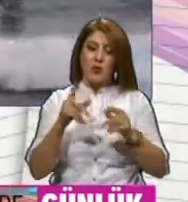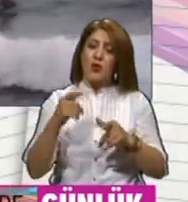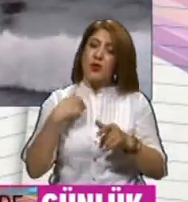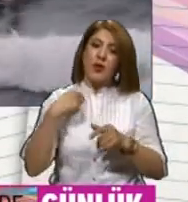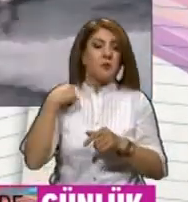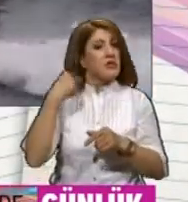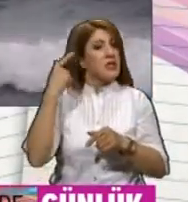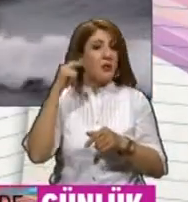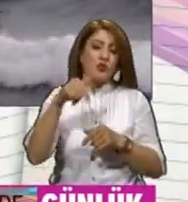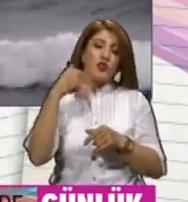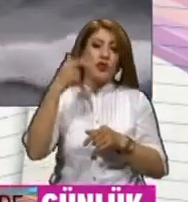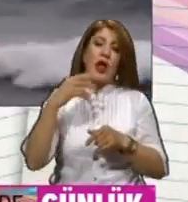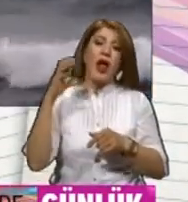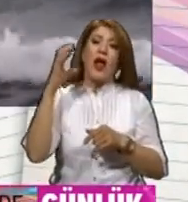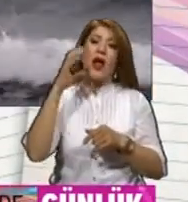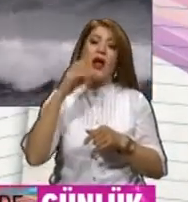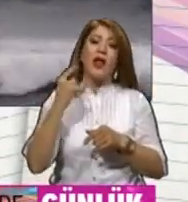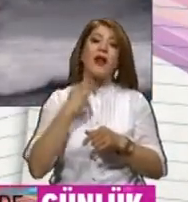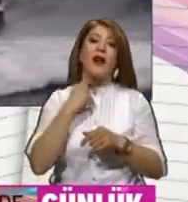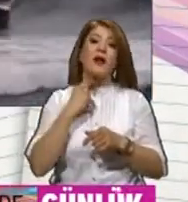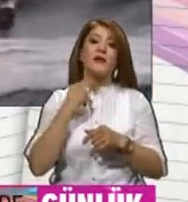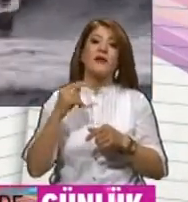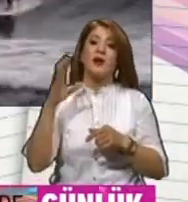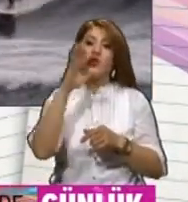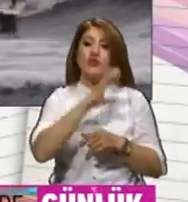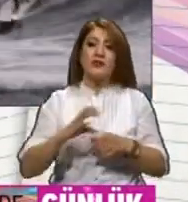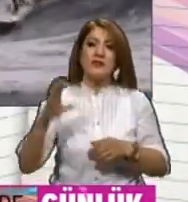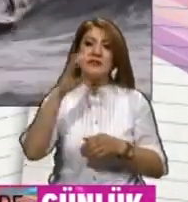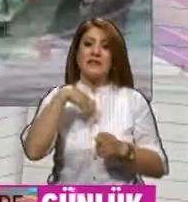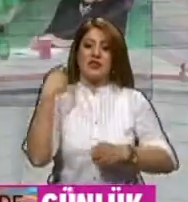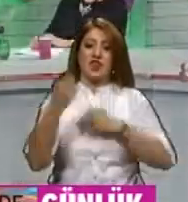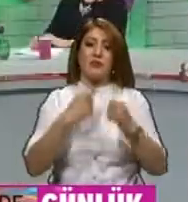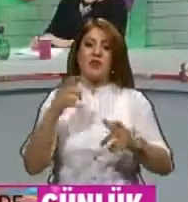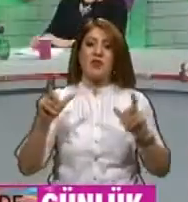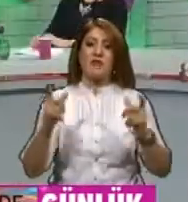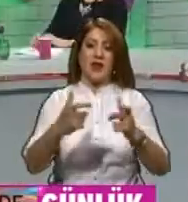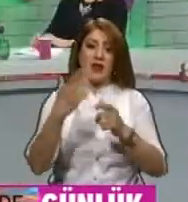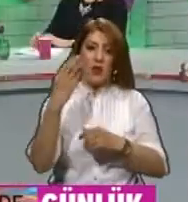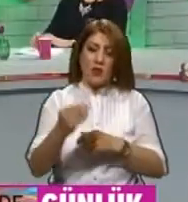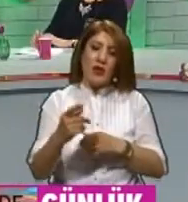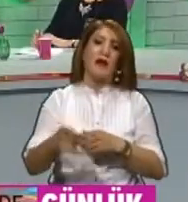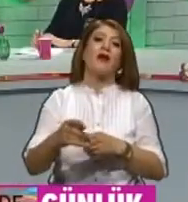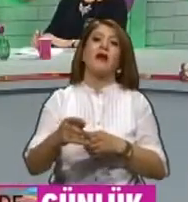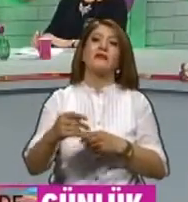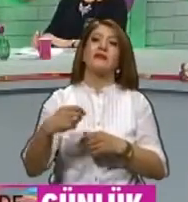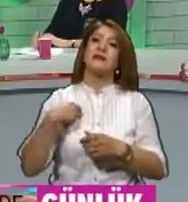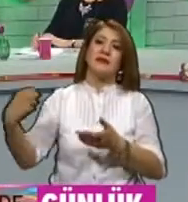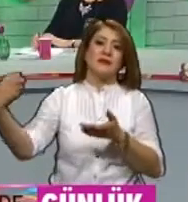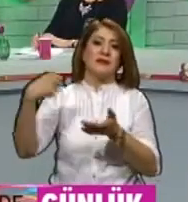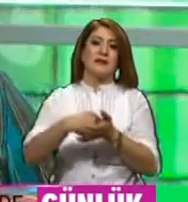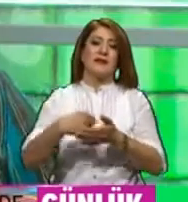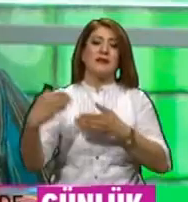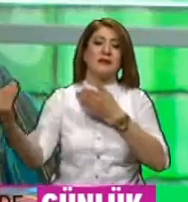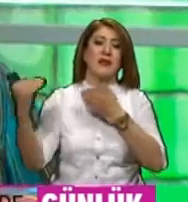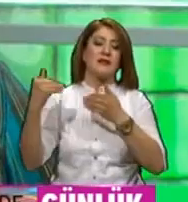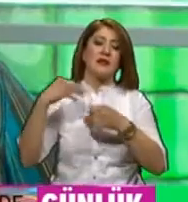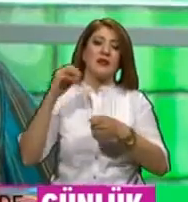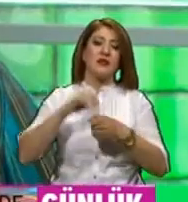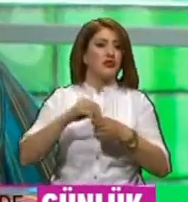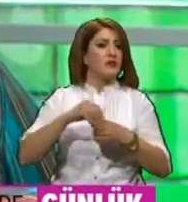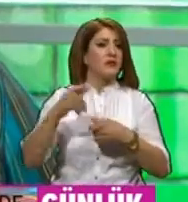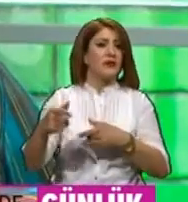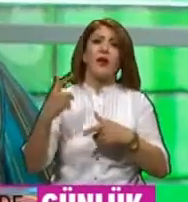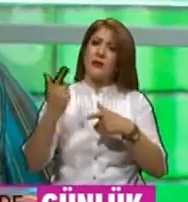de bunu Alanya Turistik İşletmeciler Derneği, Altit kanalıyla bu hibe desteği için bir proje yazdık. Nasıl bir proje?